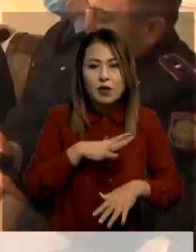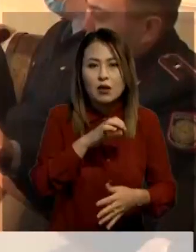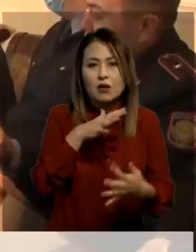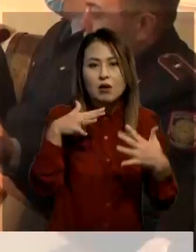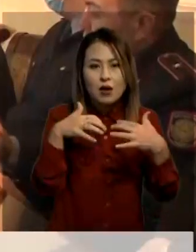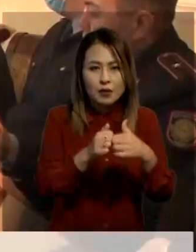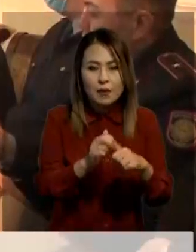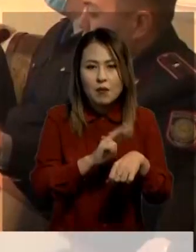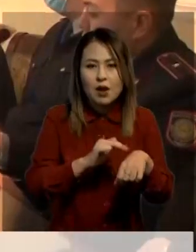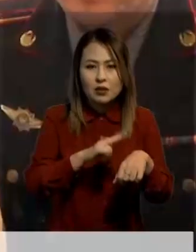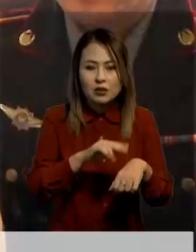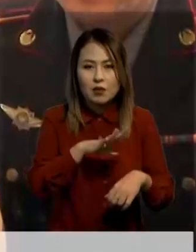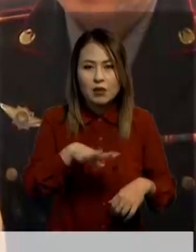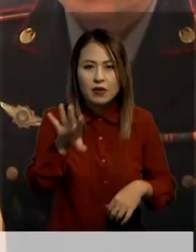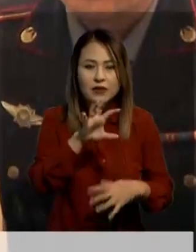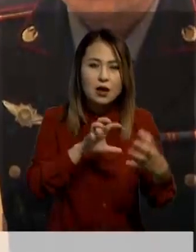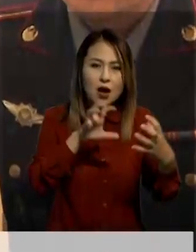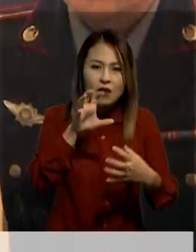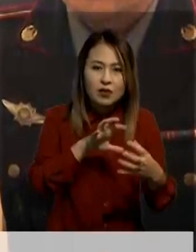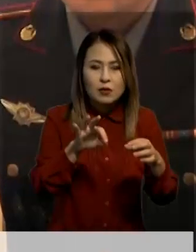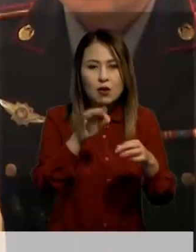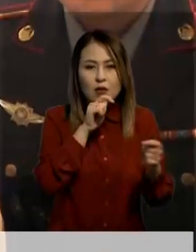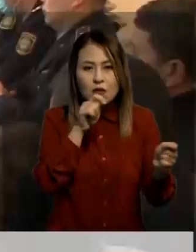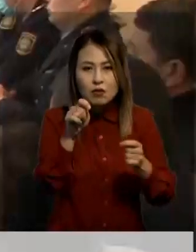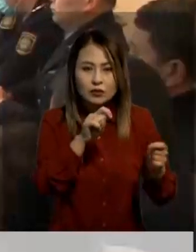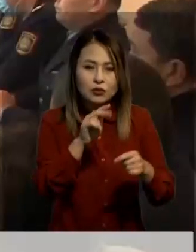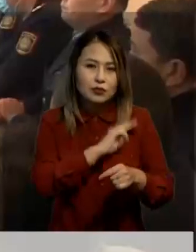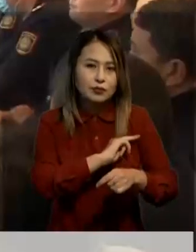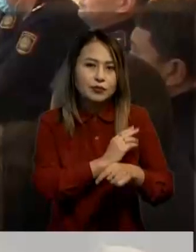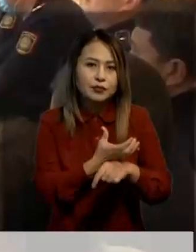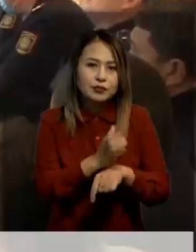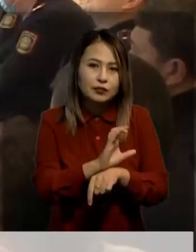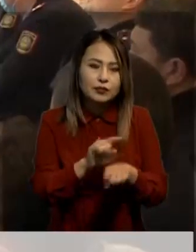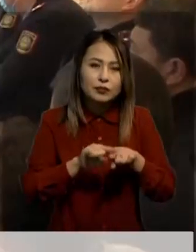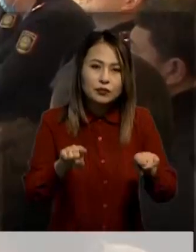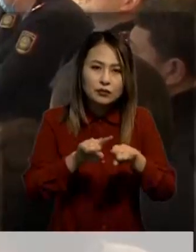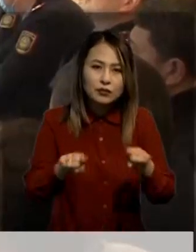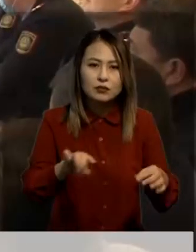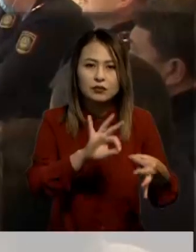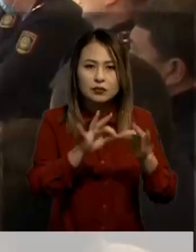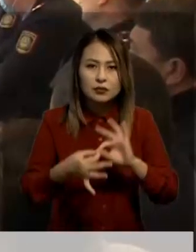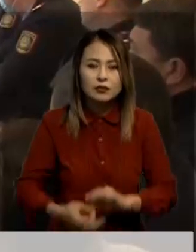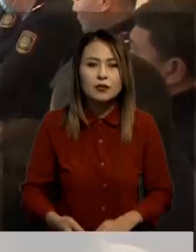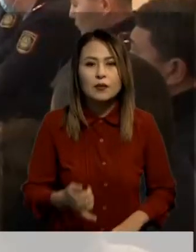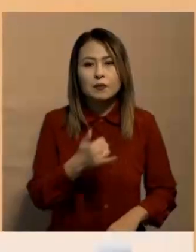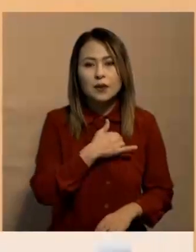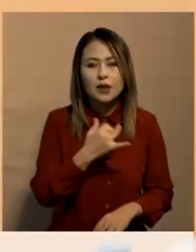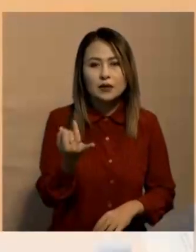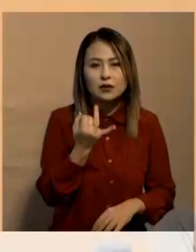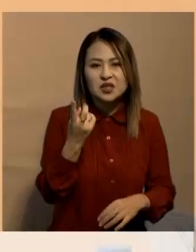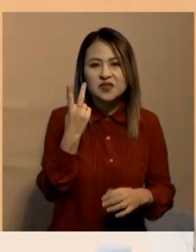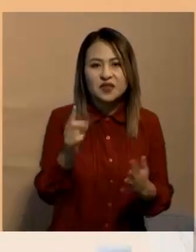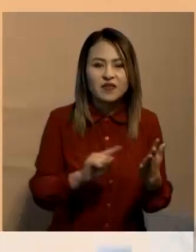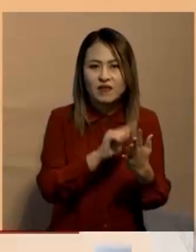полицейлер автопарк өкілдерімен қауіпсіздік мәселесі бойынша жұмысты күшейткен. Мені интересует два вопроса. Маған екі